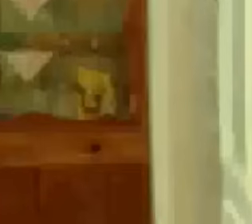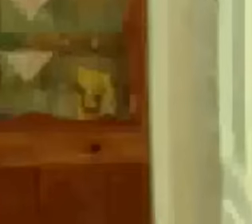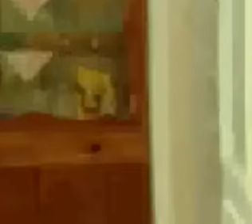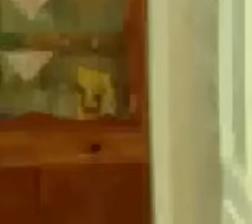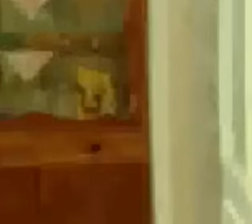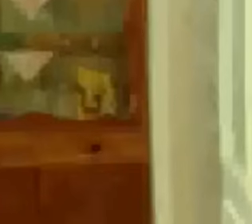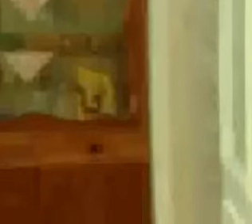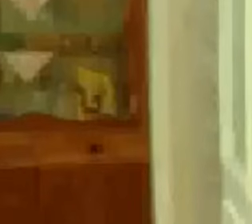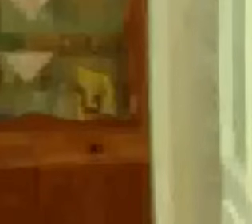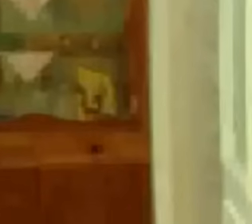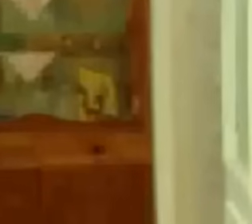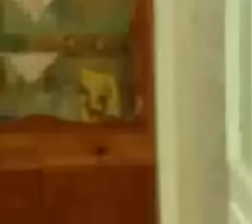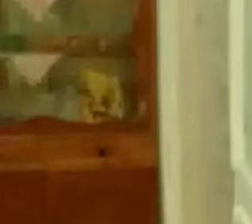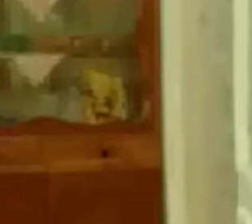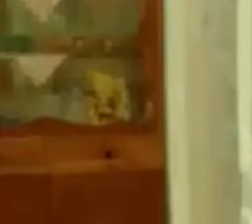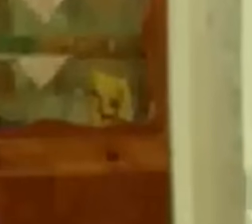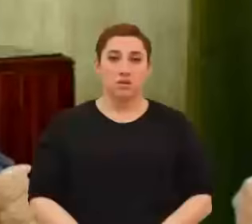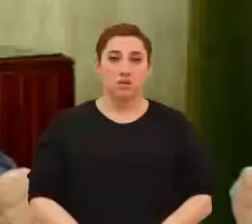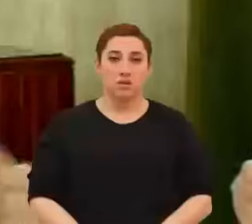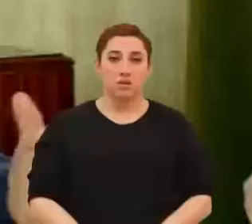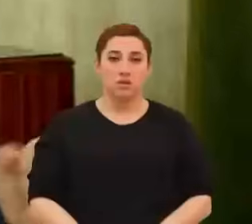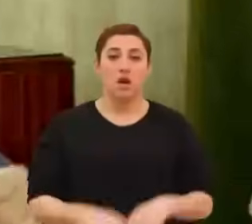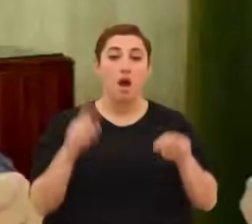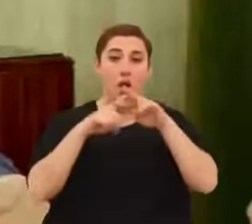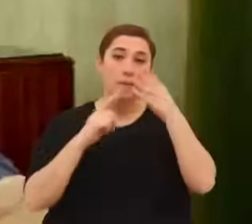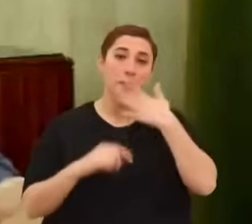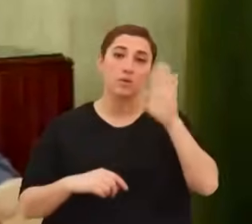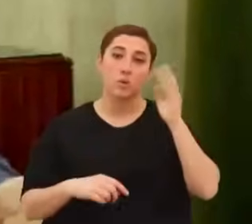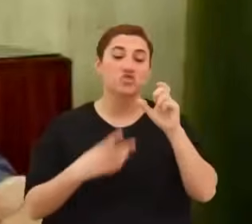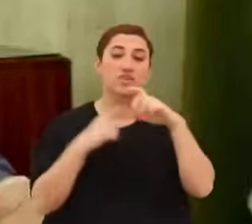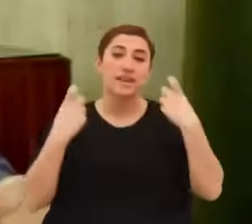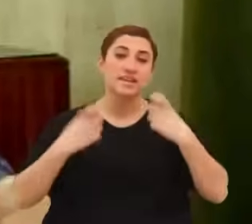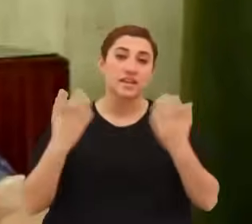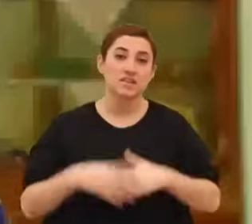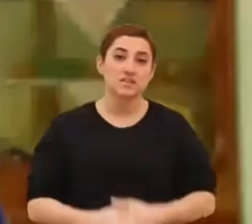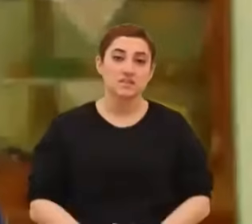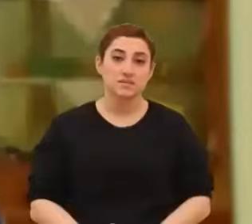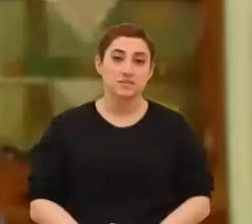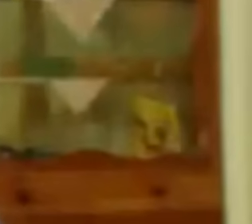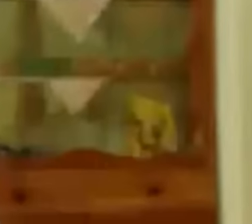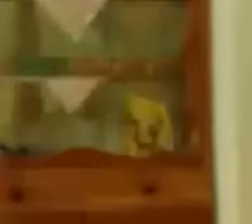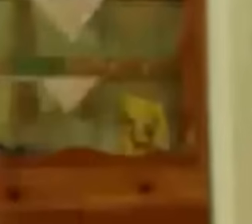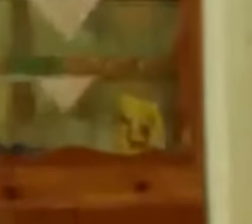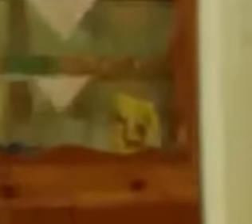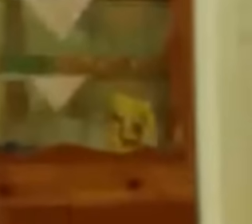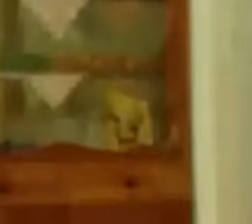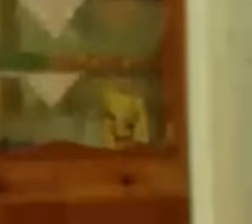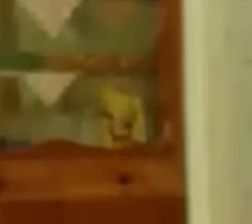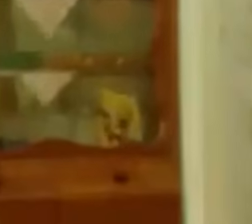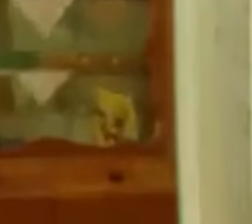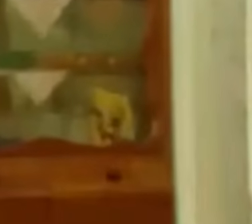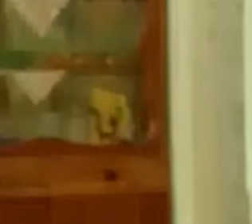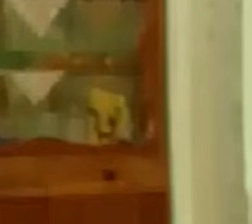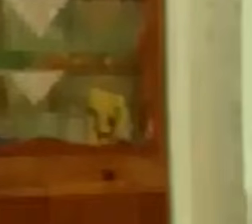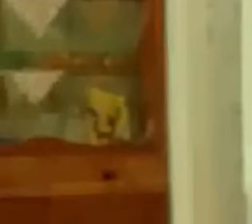iğneleyici bakışlarla Nazlı'ya baktı. Ahmet yok. Çağatay nerede peki? Rukiye bu soruya hazırlanmamış.